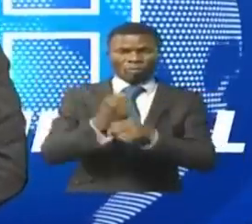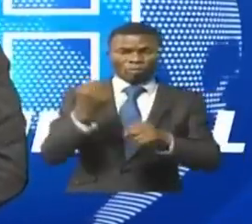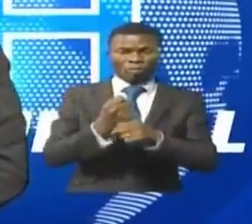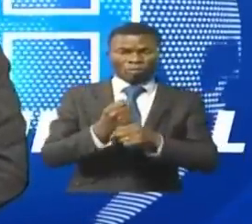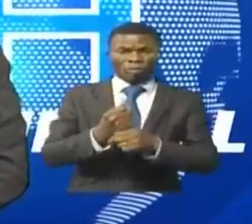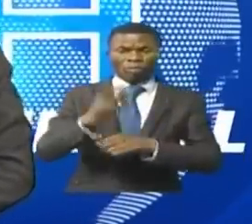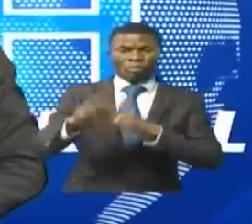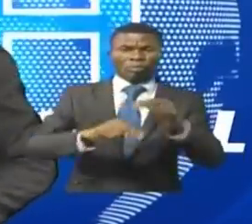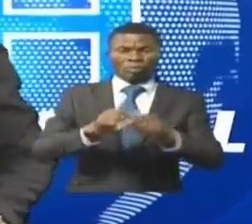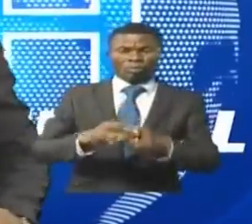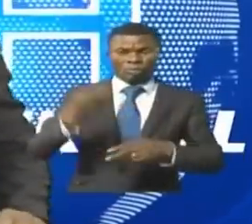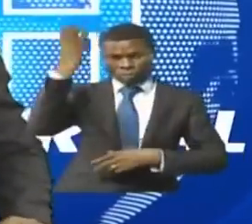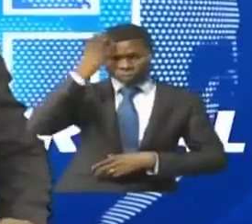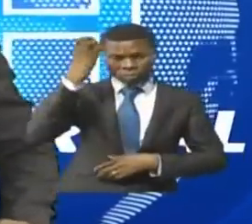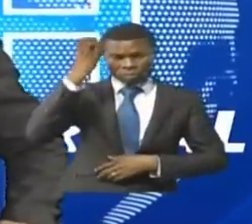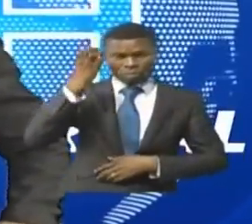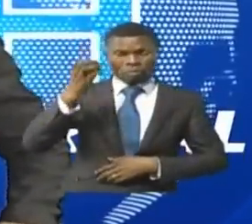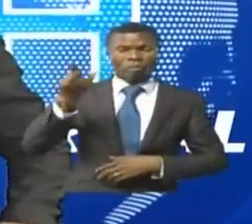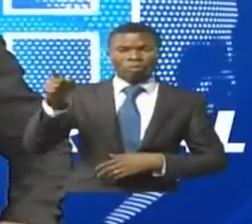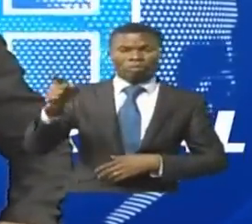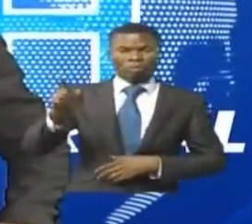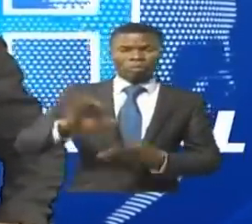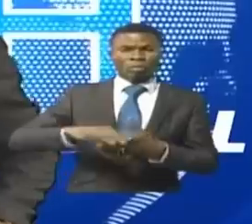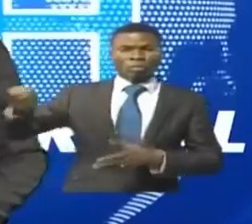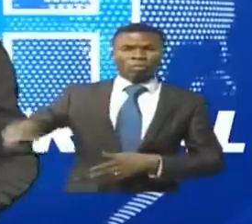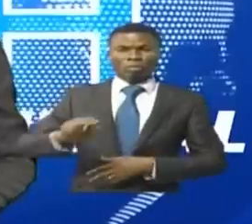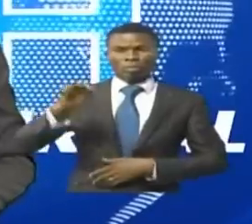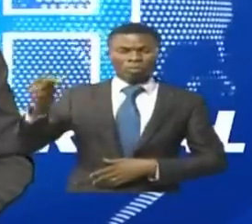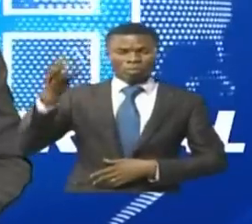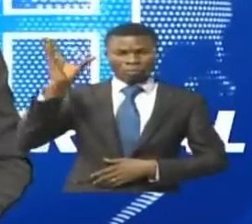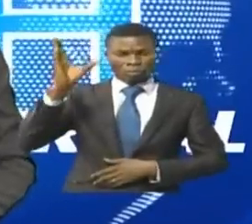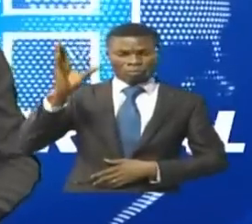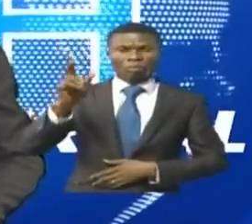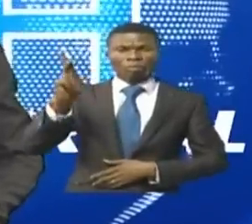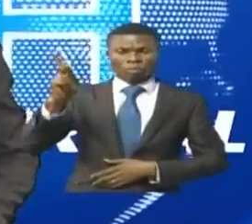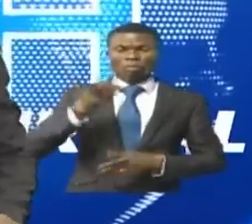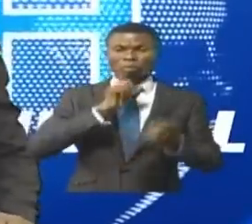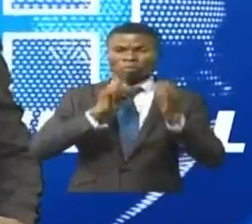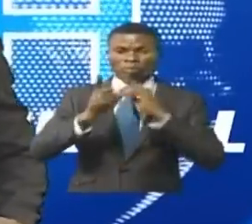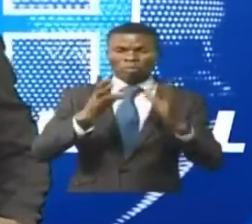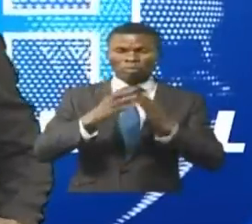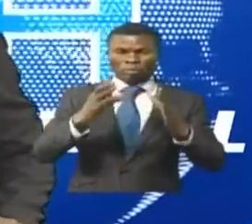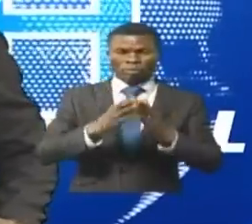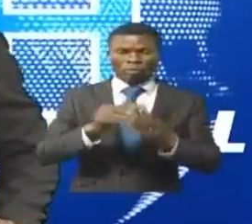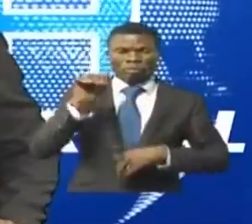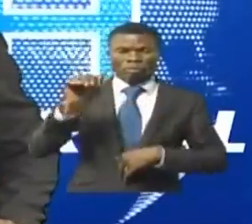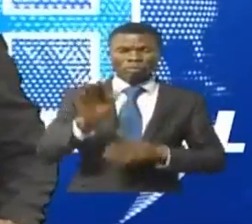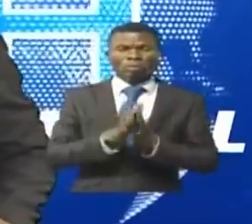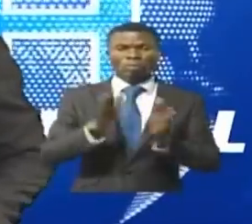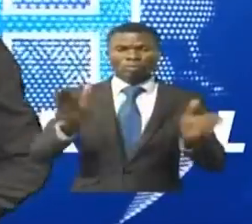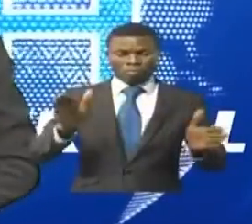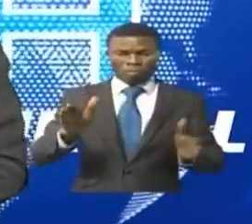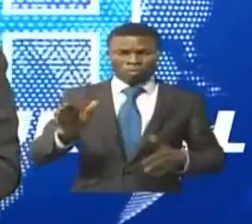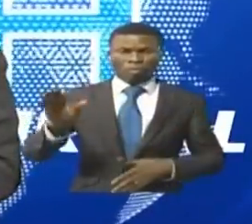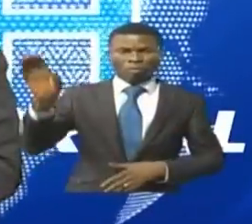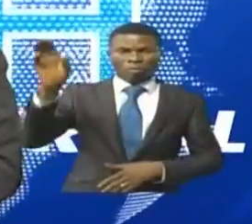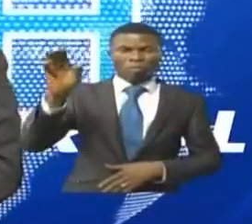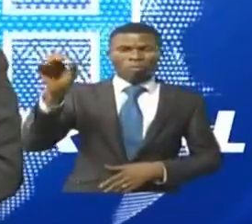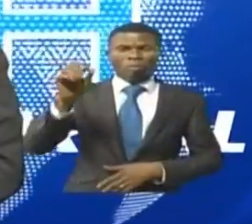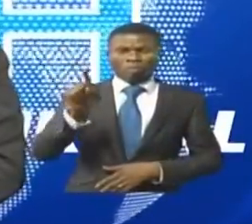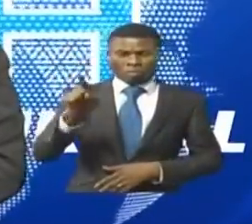le général-major Jean-Pierre Kassongo-Kabouik, a échangé à cet effet avec le directeur général de